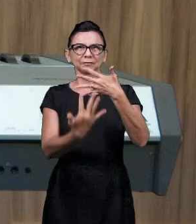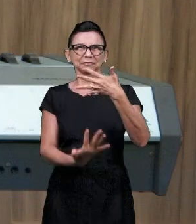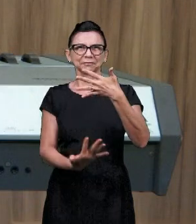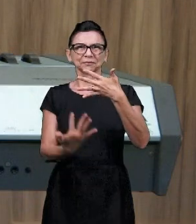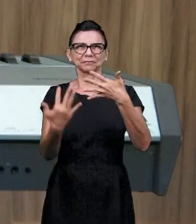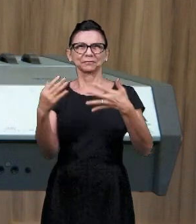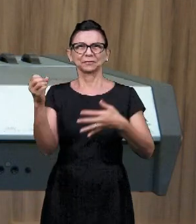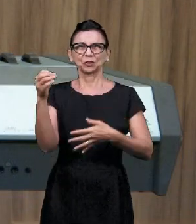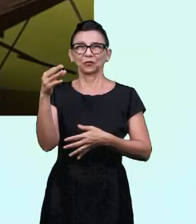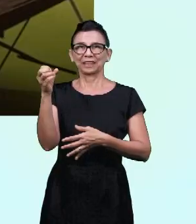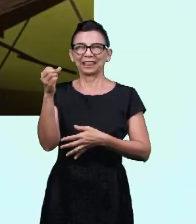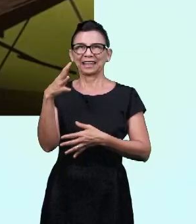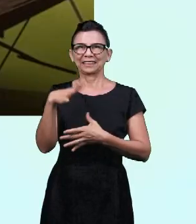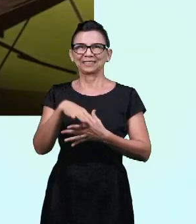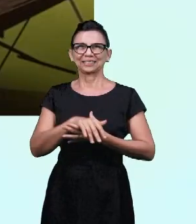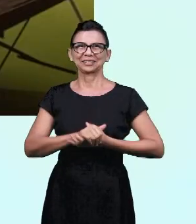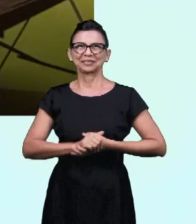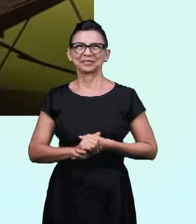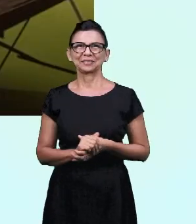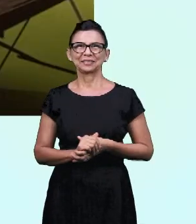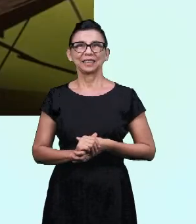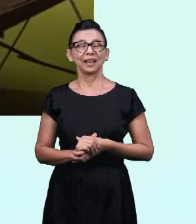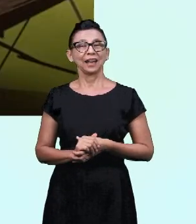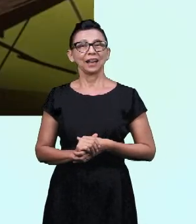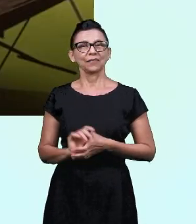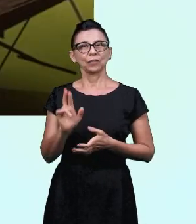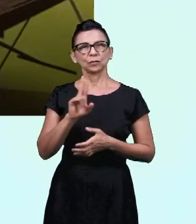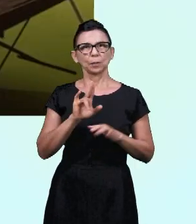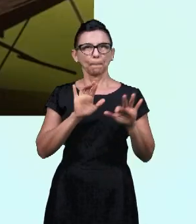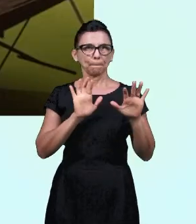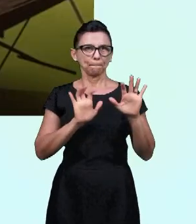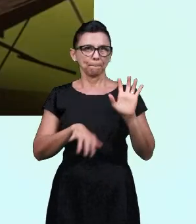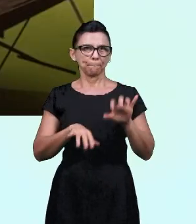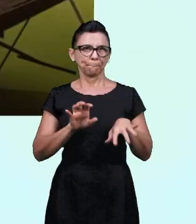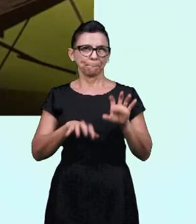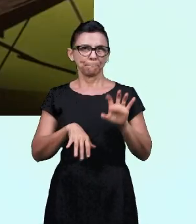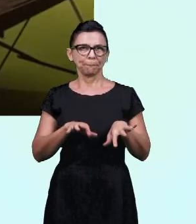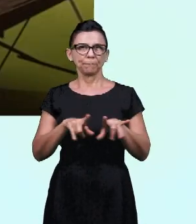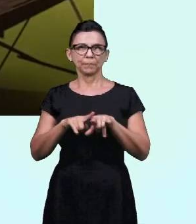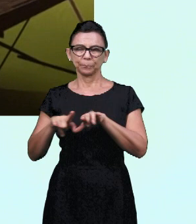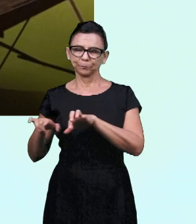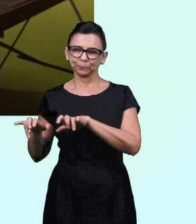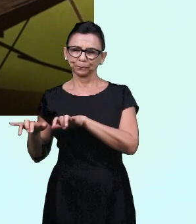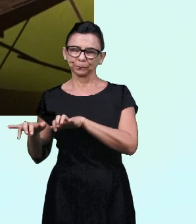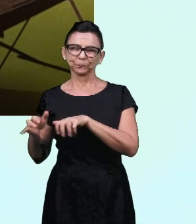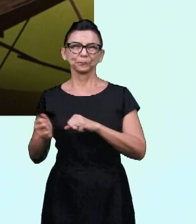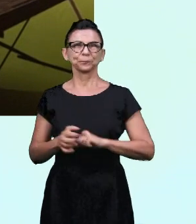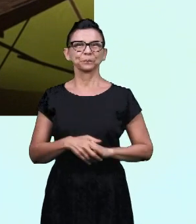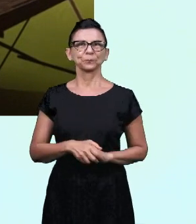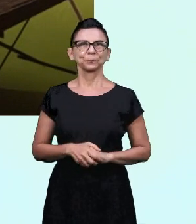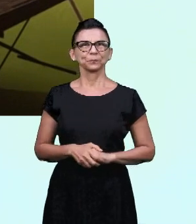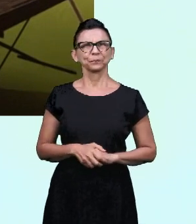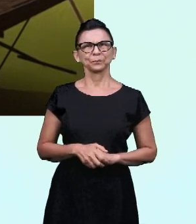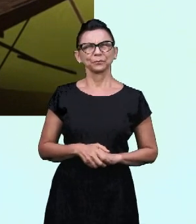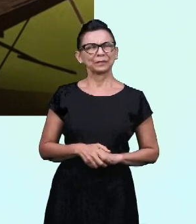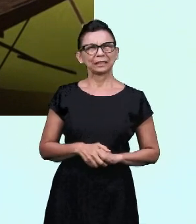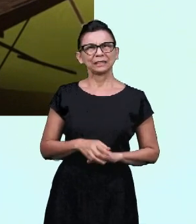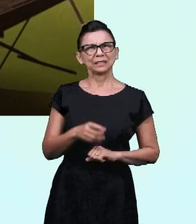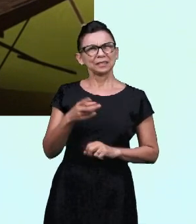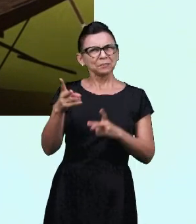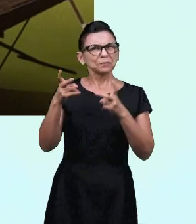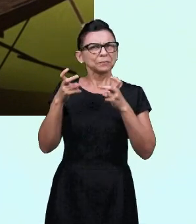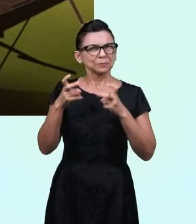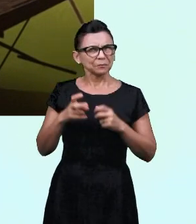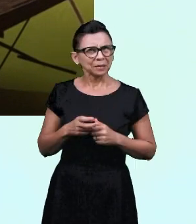L'enseignement maintenant, c'est pour les instruments où il y a un clavier, piano et teclado. Je ne sais pas si vous vous êtes aperçu,